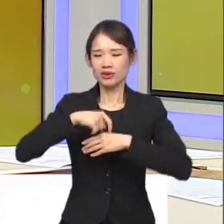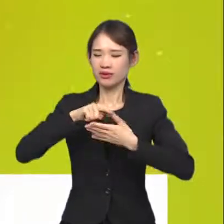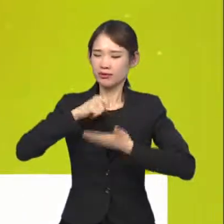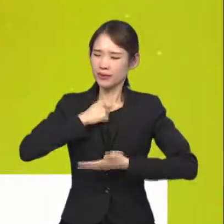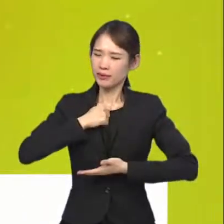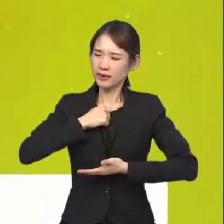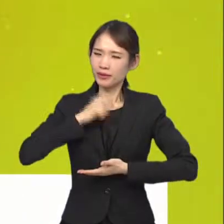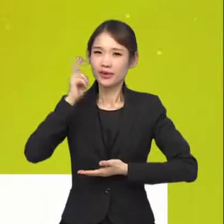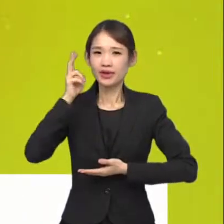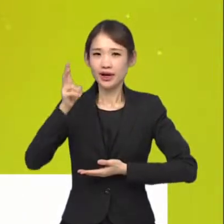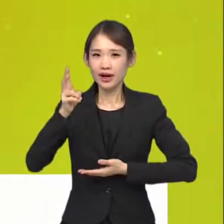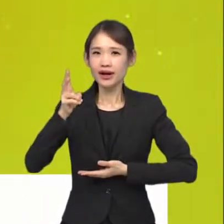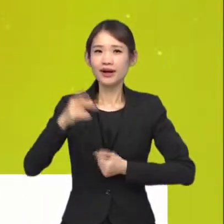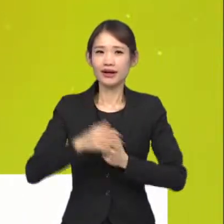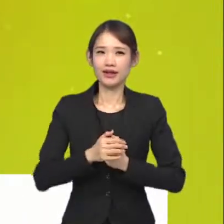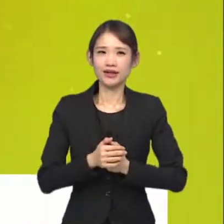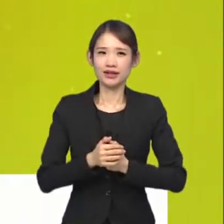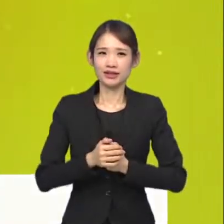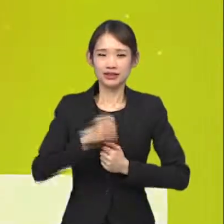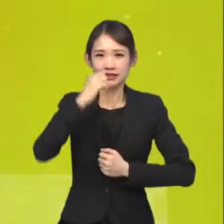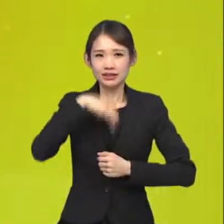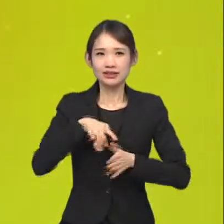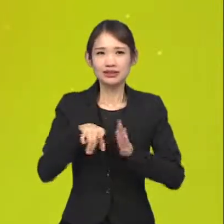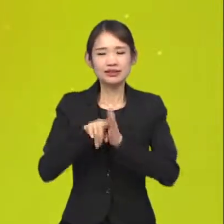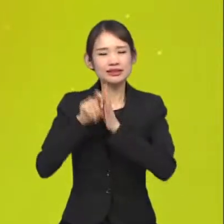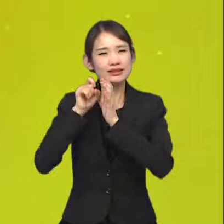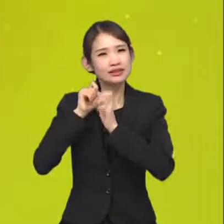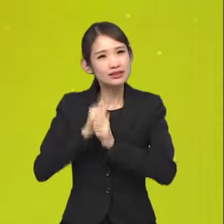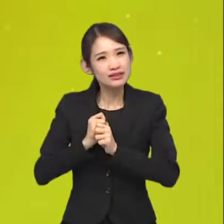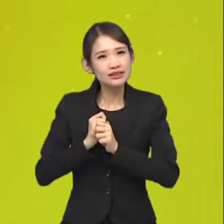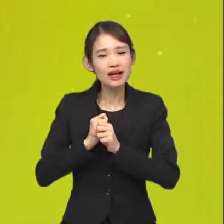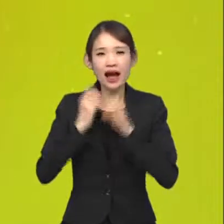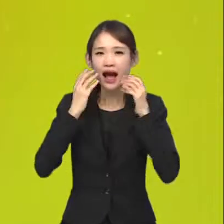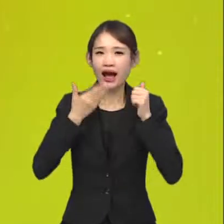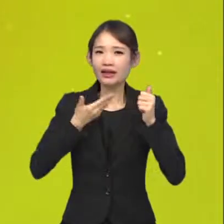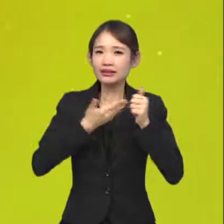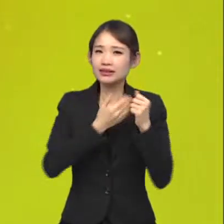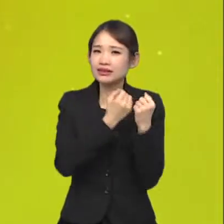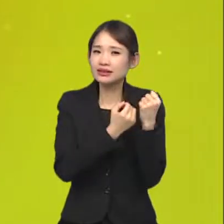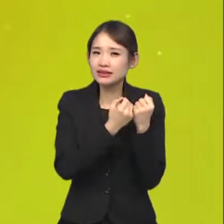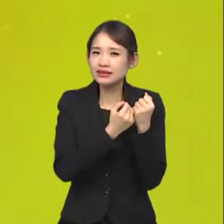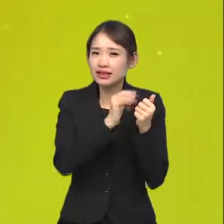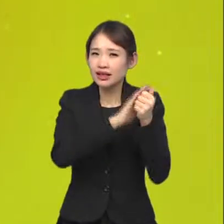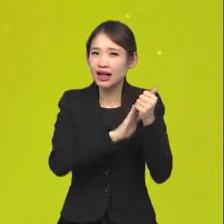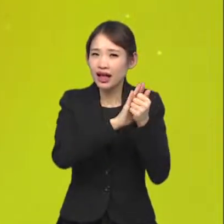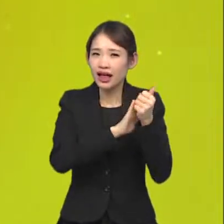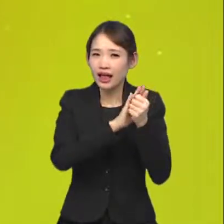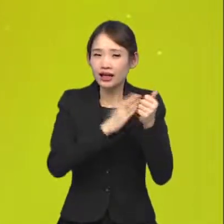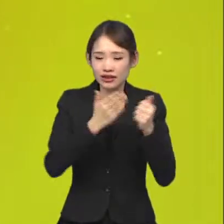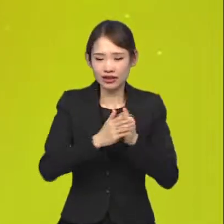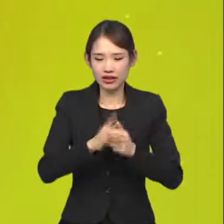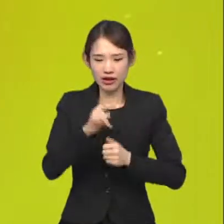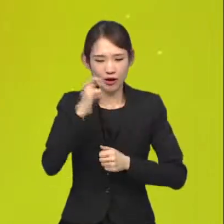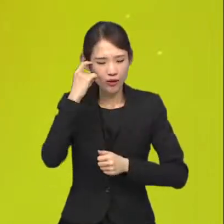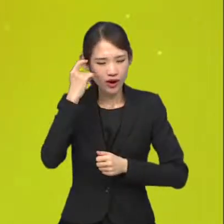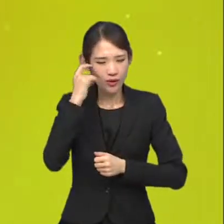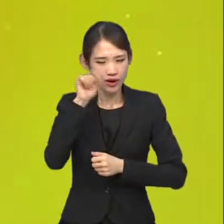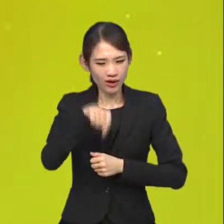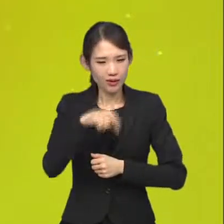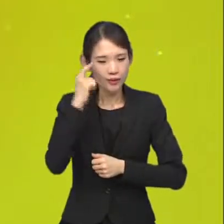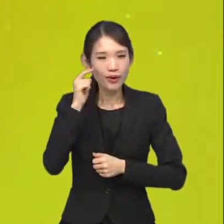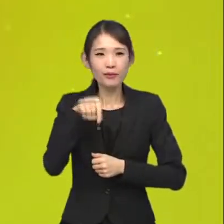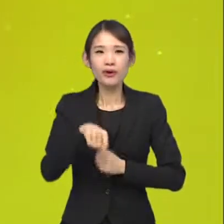이제 그 의지 문제로 아이들을 설득하려고 하시는 경우가 있어요 또는 의지가 왜 이렇게 엄니 라든지